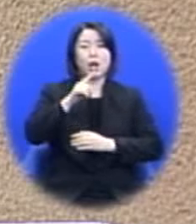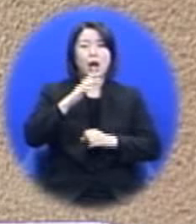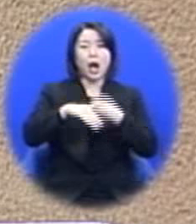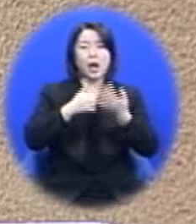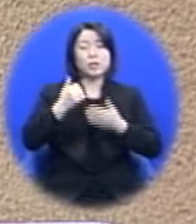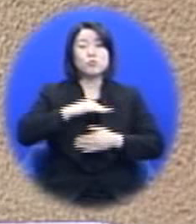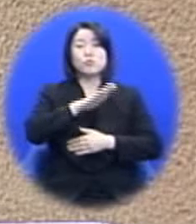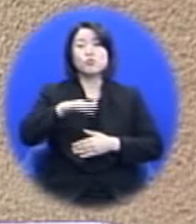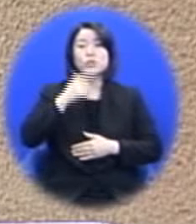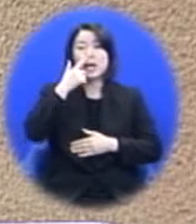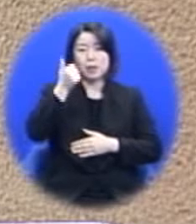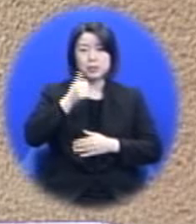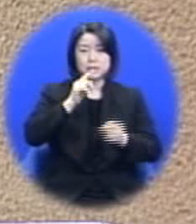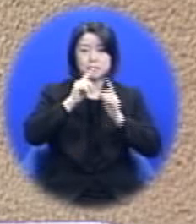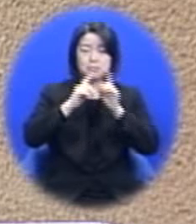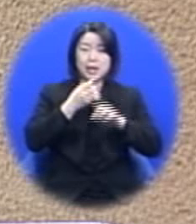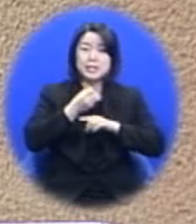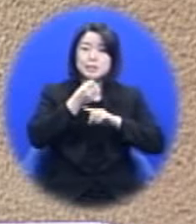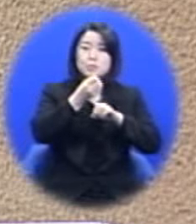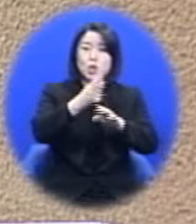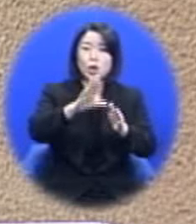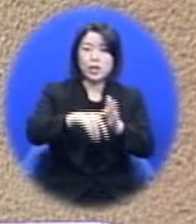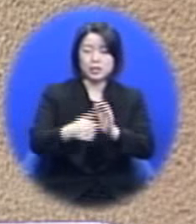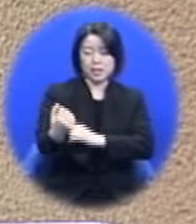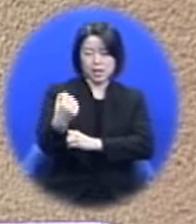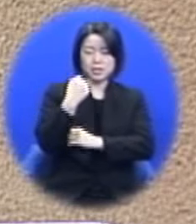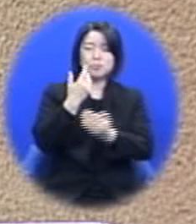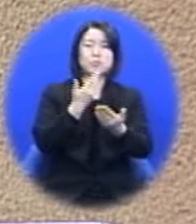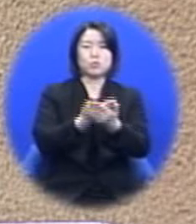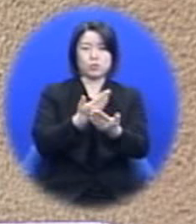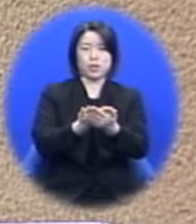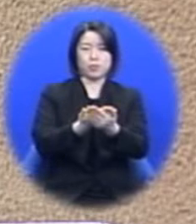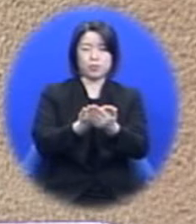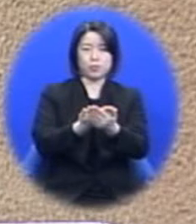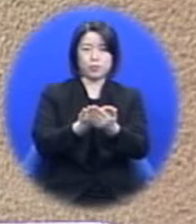아버지 말씀을 전할 때 힘을 주세요.